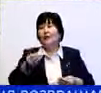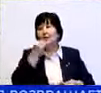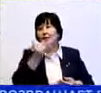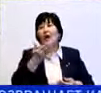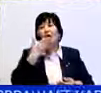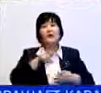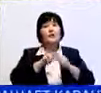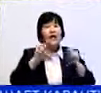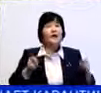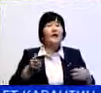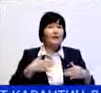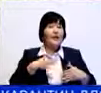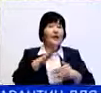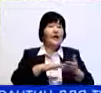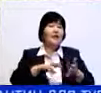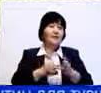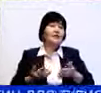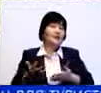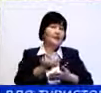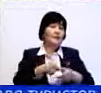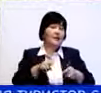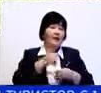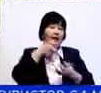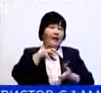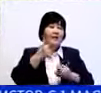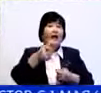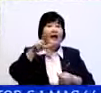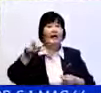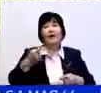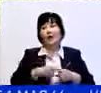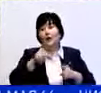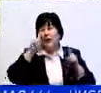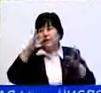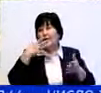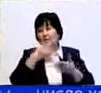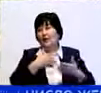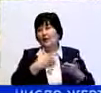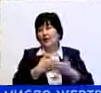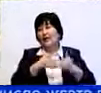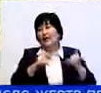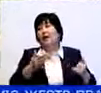для Аузашар. Мы и далее планируем собирать такие корзины для граждан, которые известны своим вкладом в развитие нашего района.